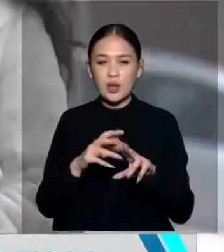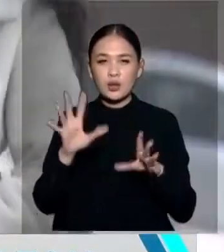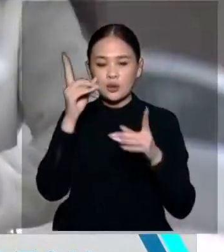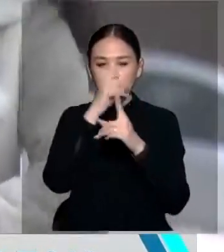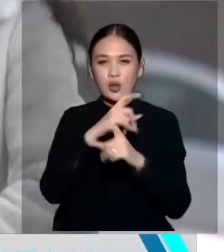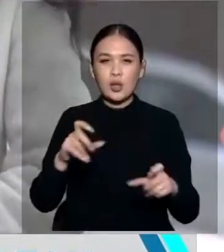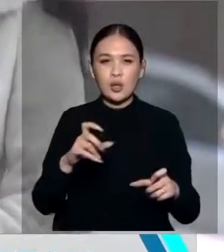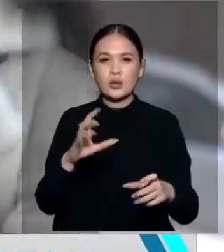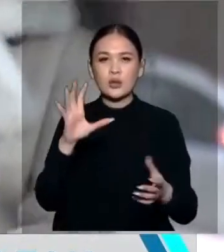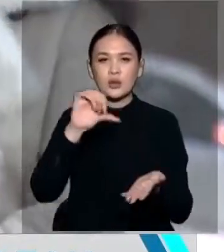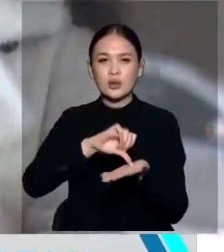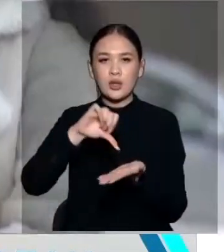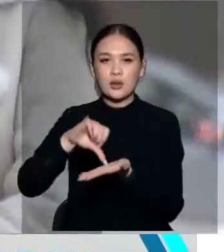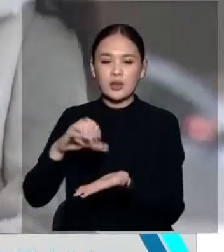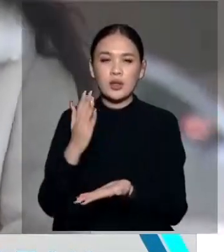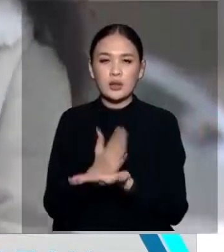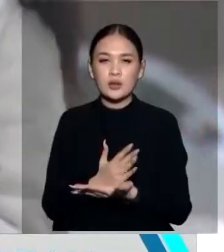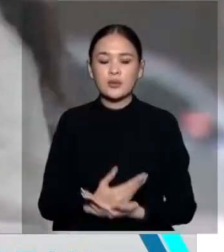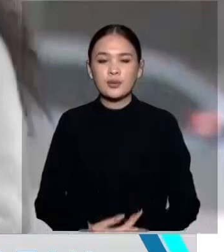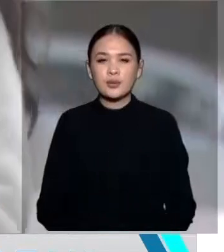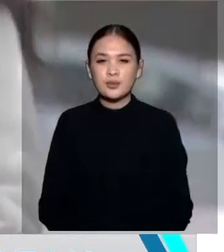хабарлайтын сейсмикалық станциялар іске қосылған.